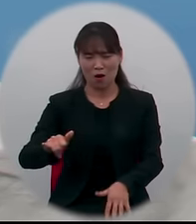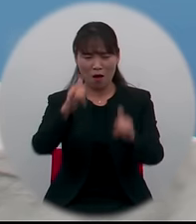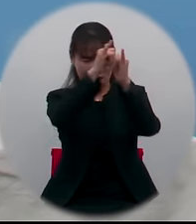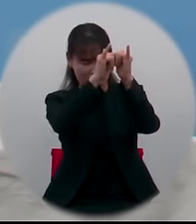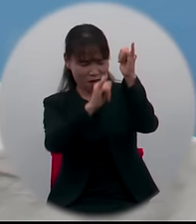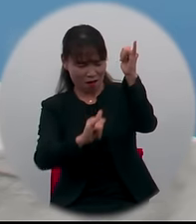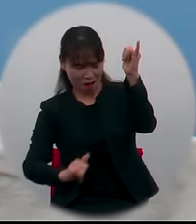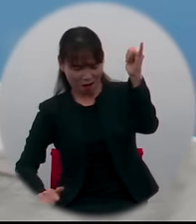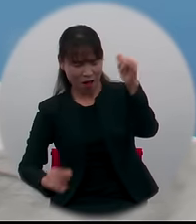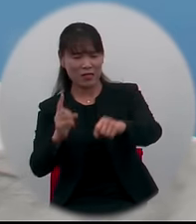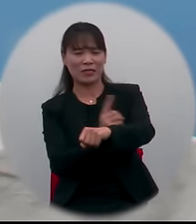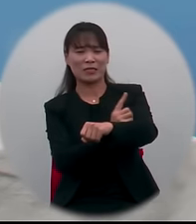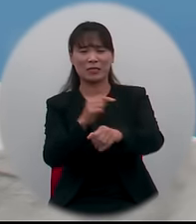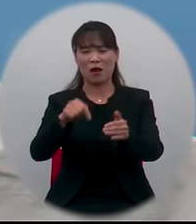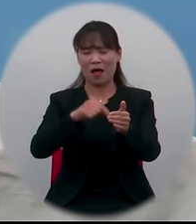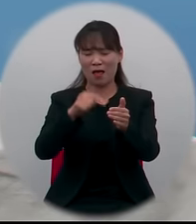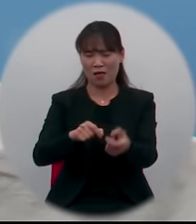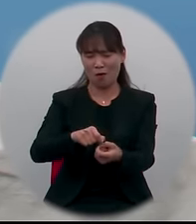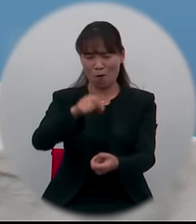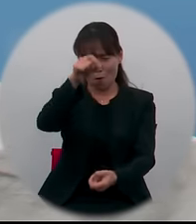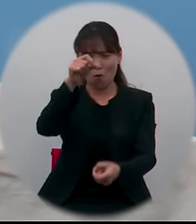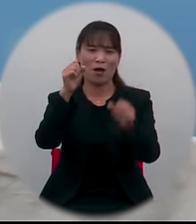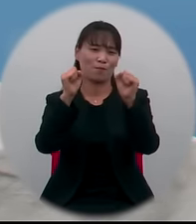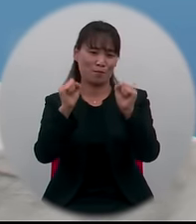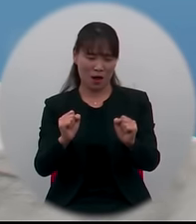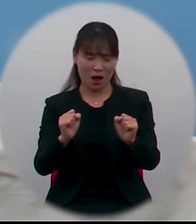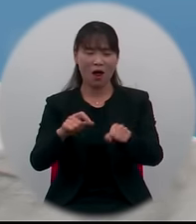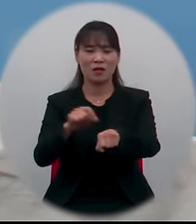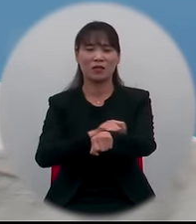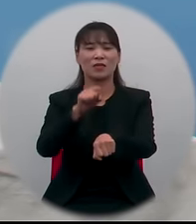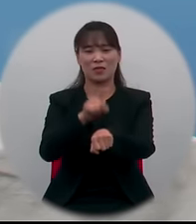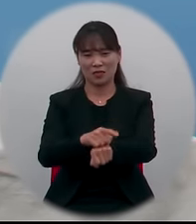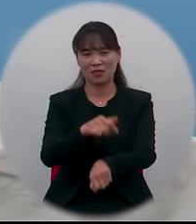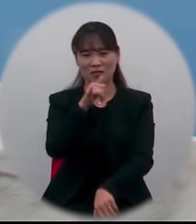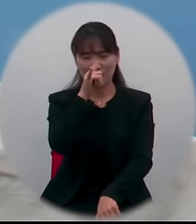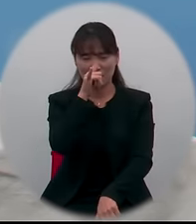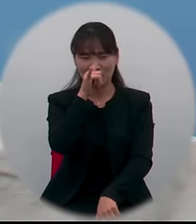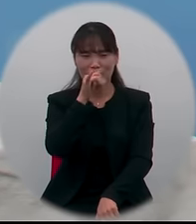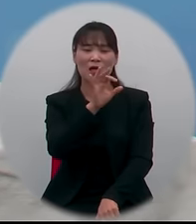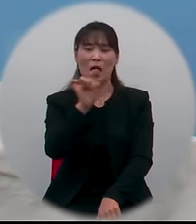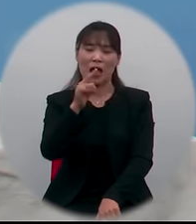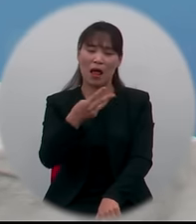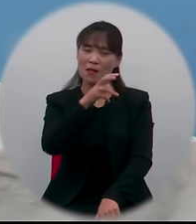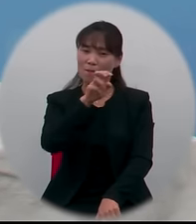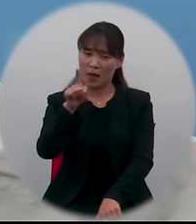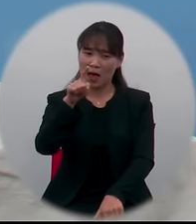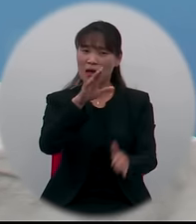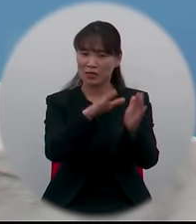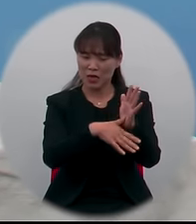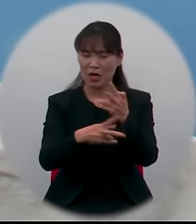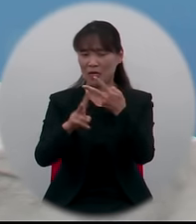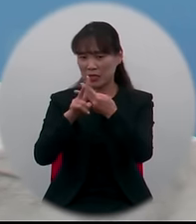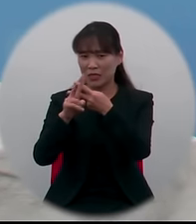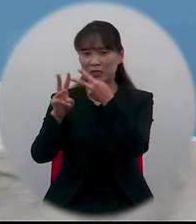역사상 디지털 공간 안에 가장 많이 머무르는 세대의 특징을 가지고 있지요 그러한 알파 세대가